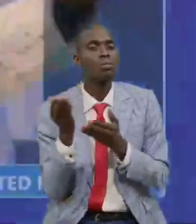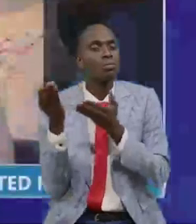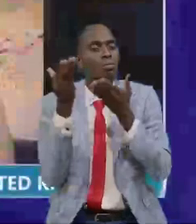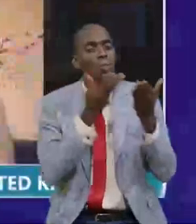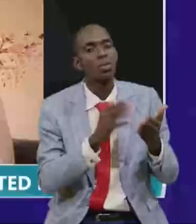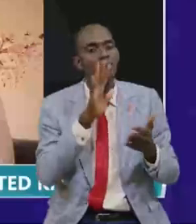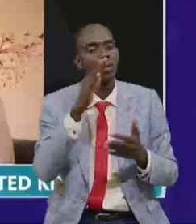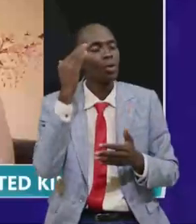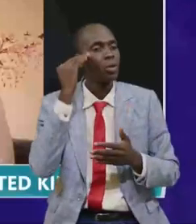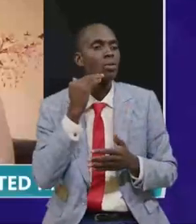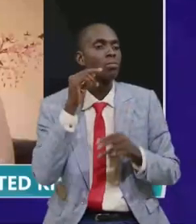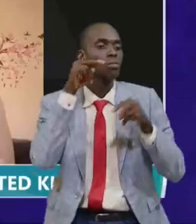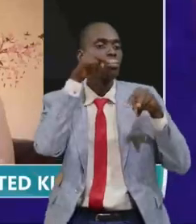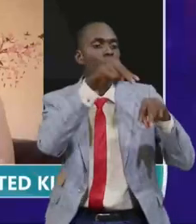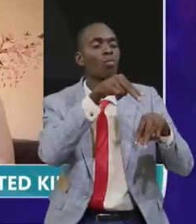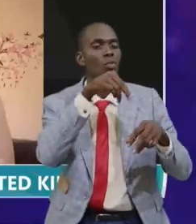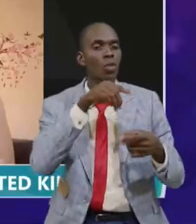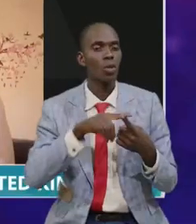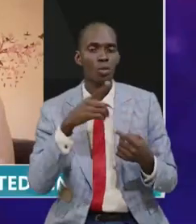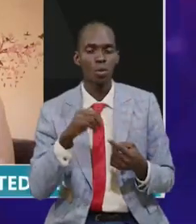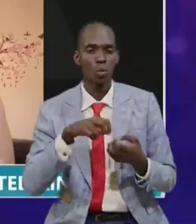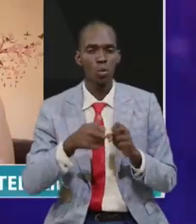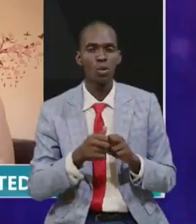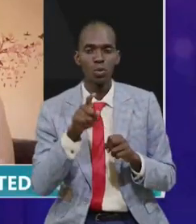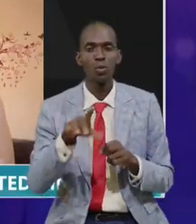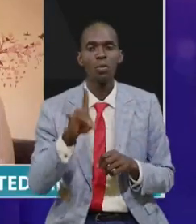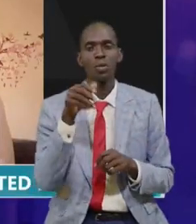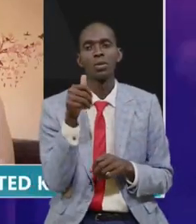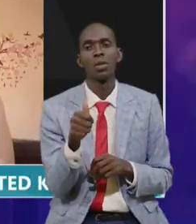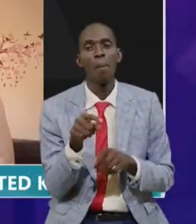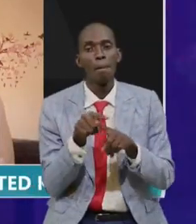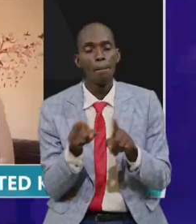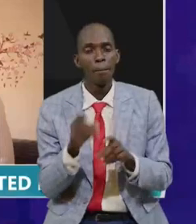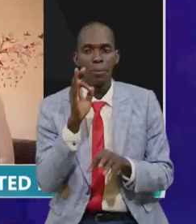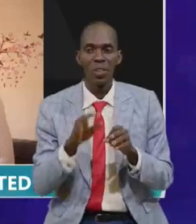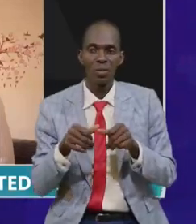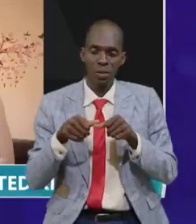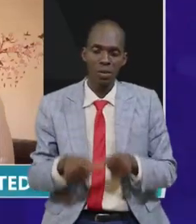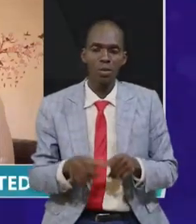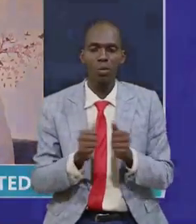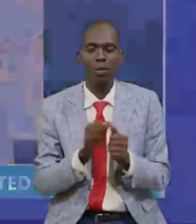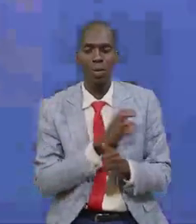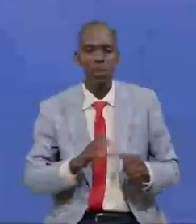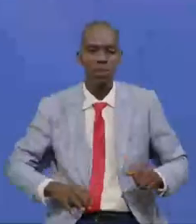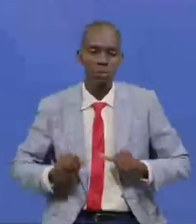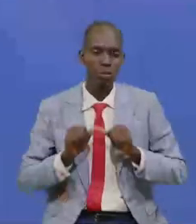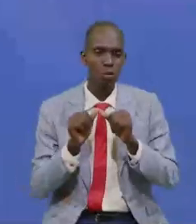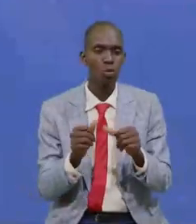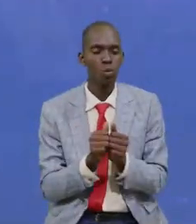dans à la source de Satan, de malédiction. Mais si tu restes avec Christ, si tu demeures avec Christ, je suis né de